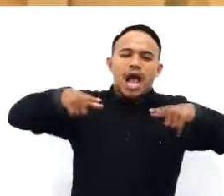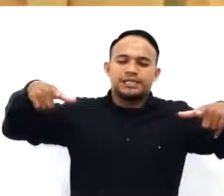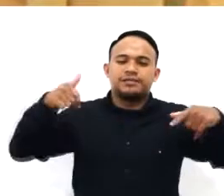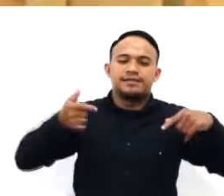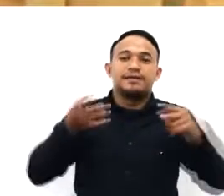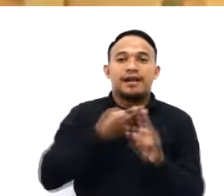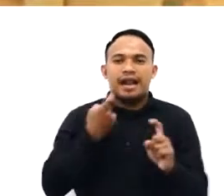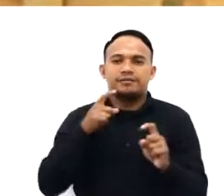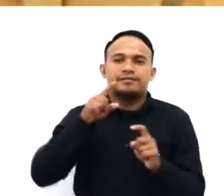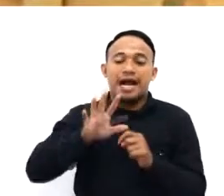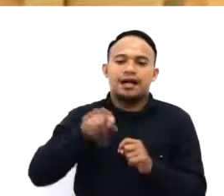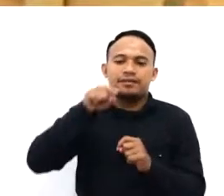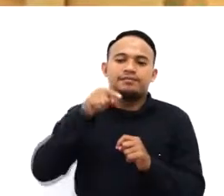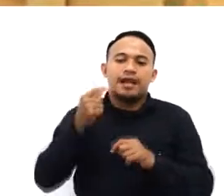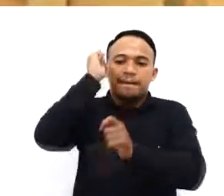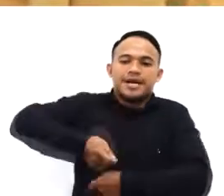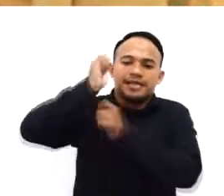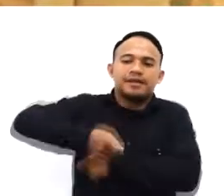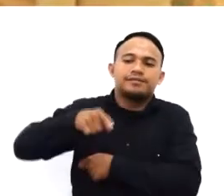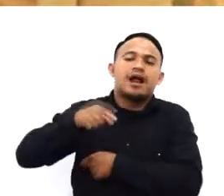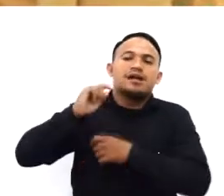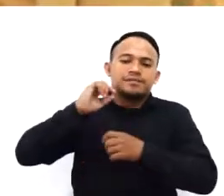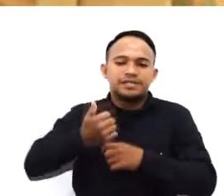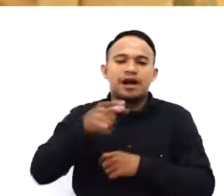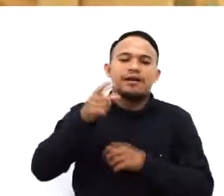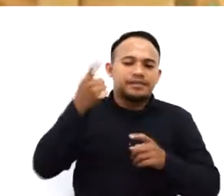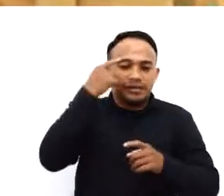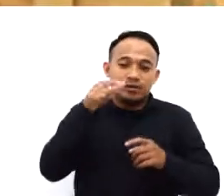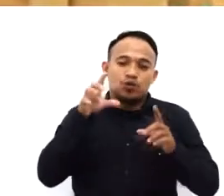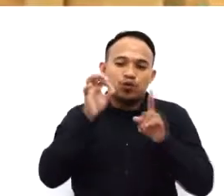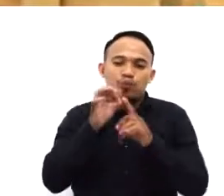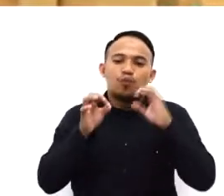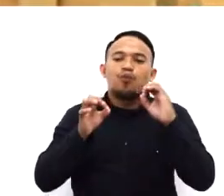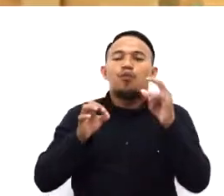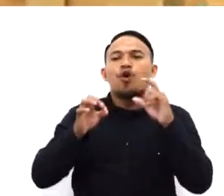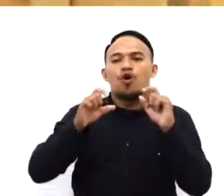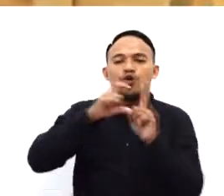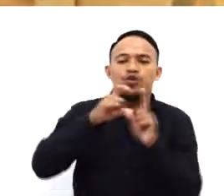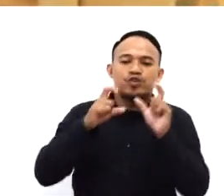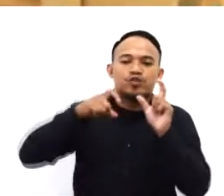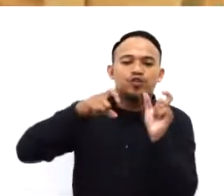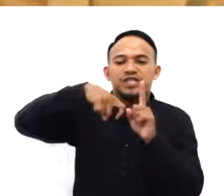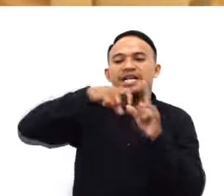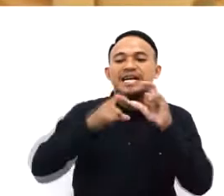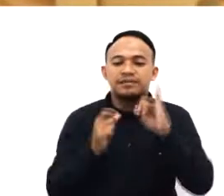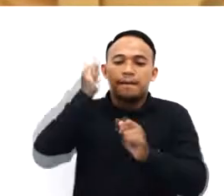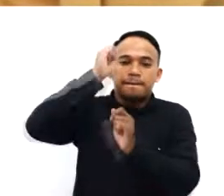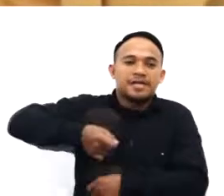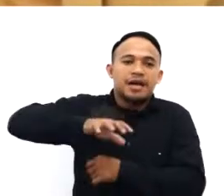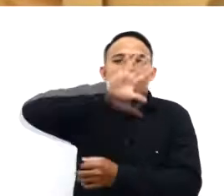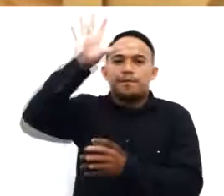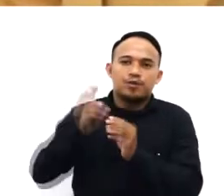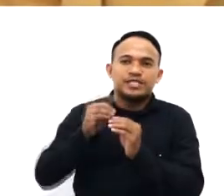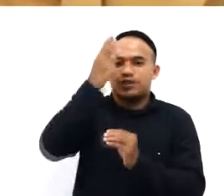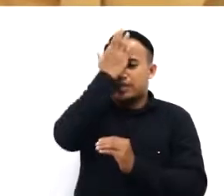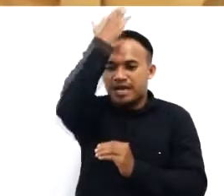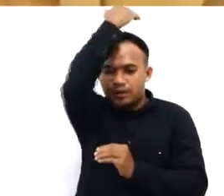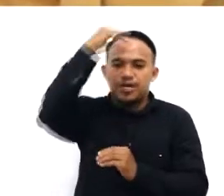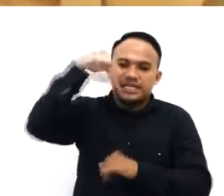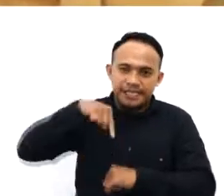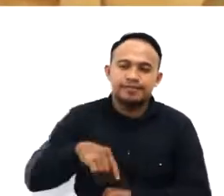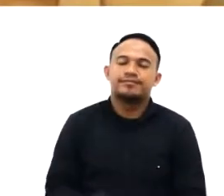areal daripada pertanian sekaligus bisa meningkatkan produksi pertanian di